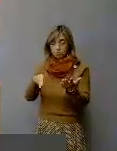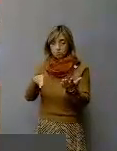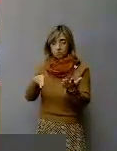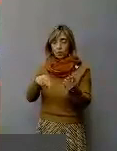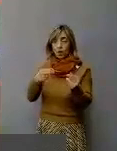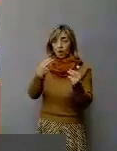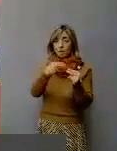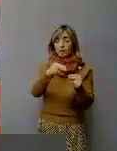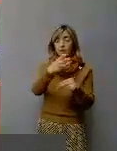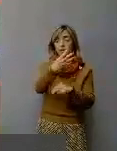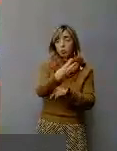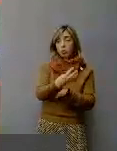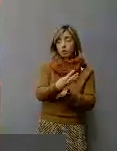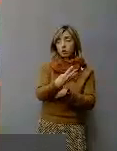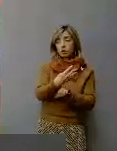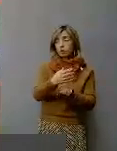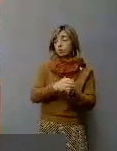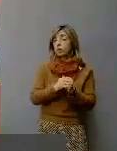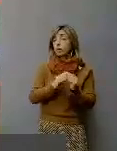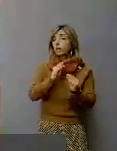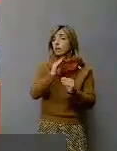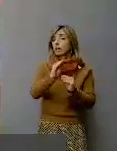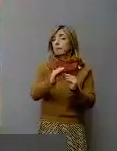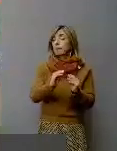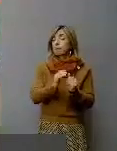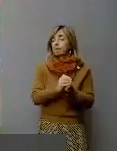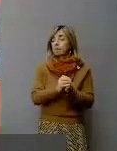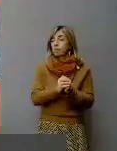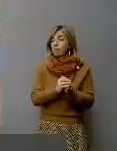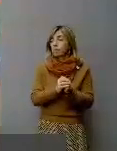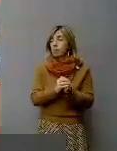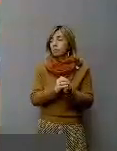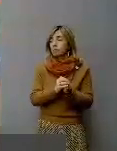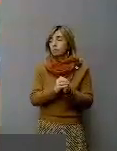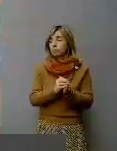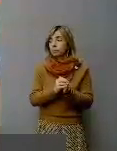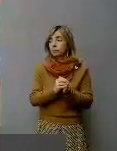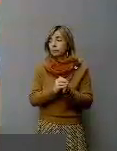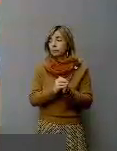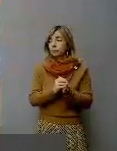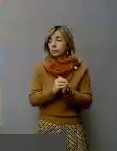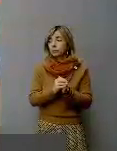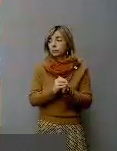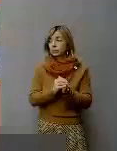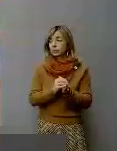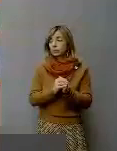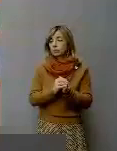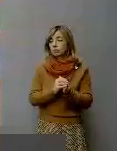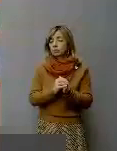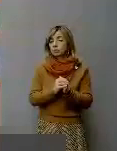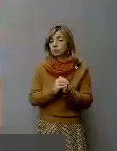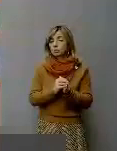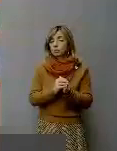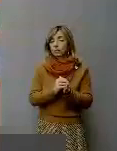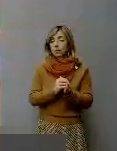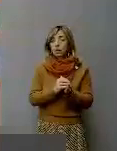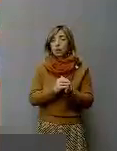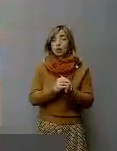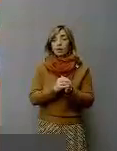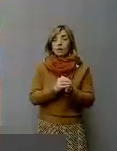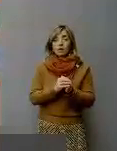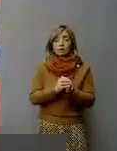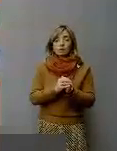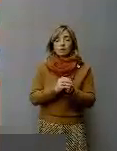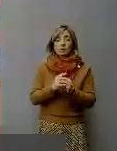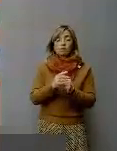dove dice dunque ritenuto che ecco la premessa dopo ritenuto al punto che invece